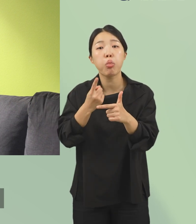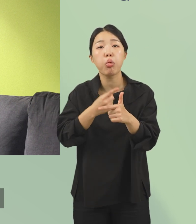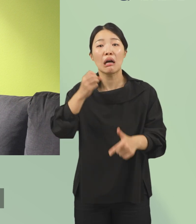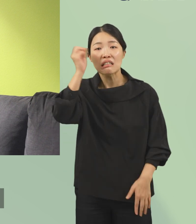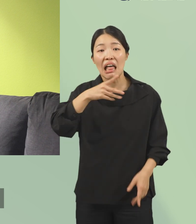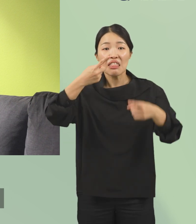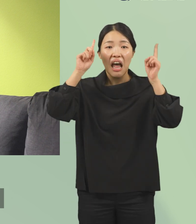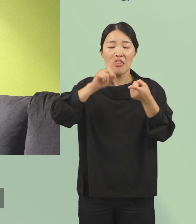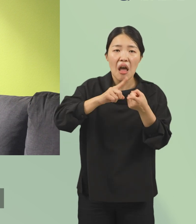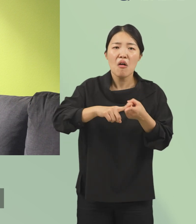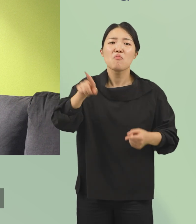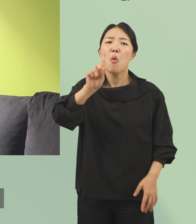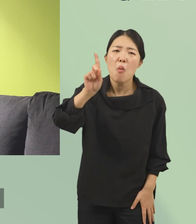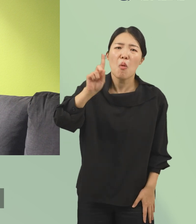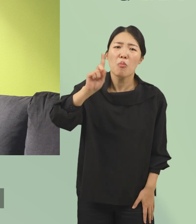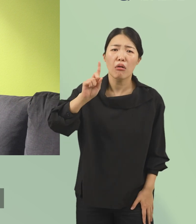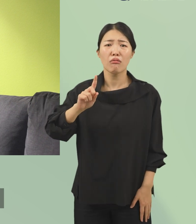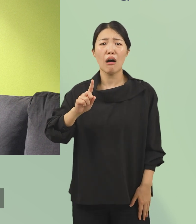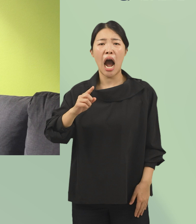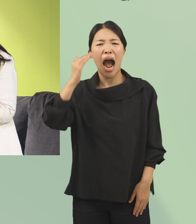것이 낭독한 부분이었습니다.